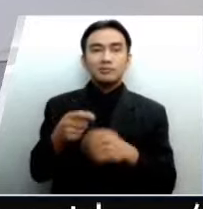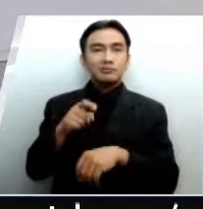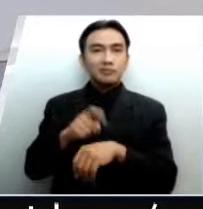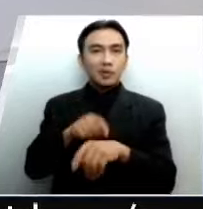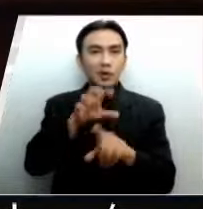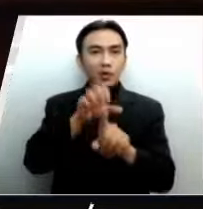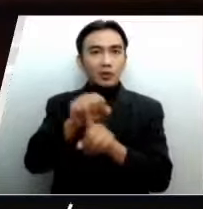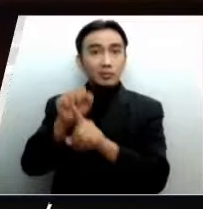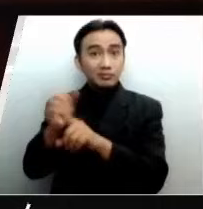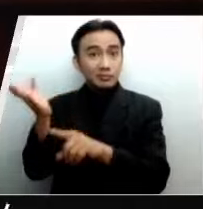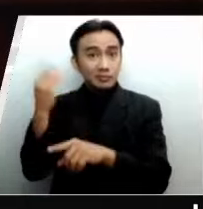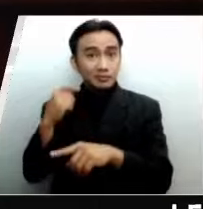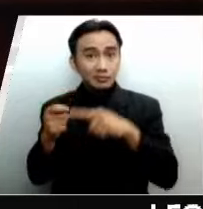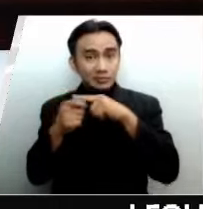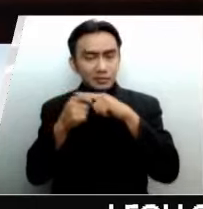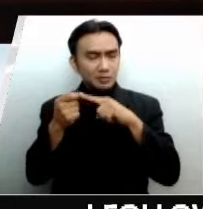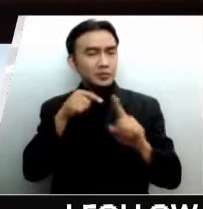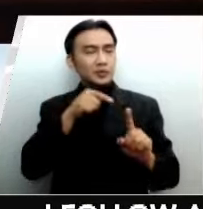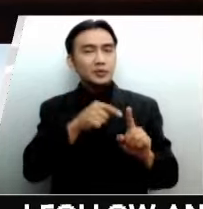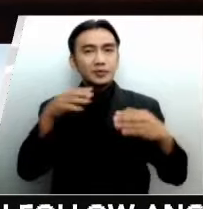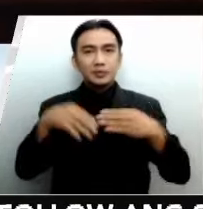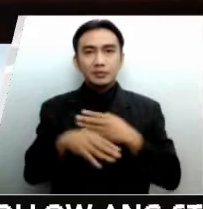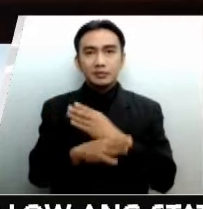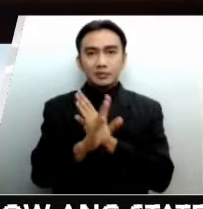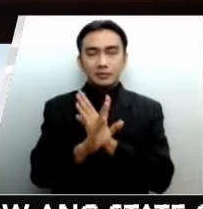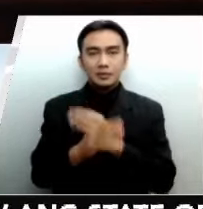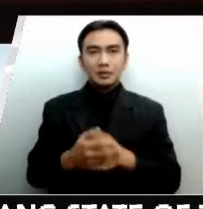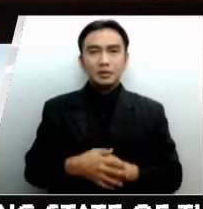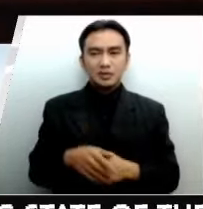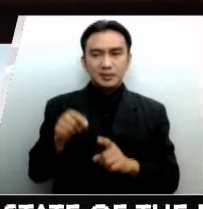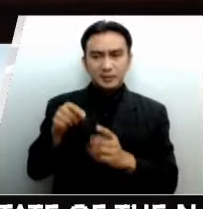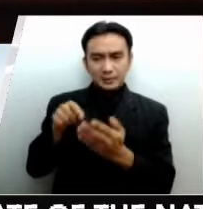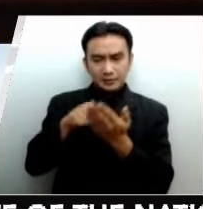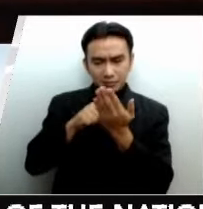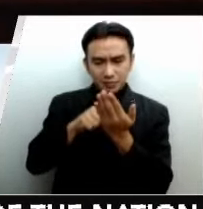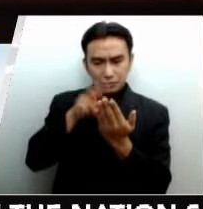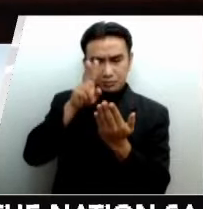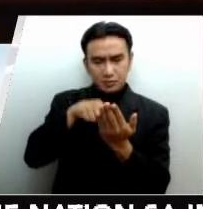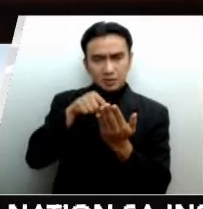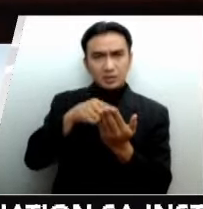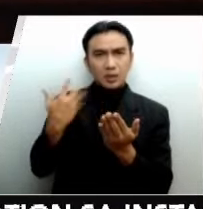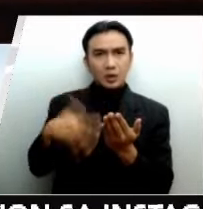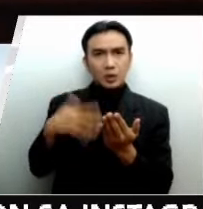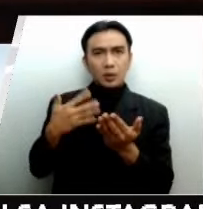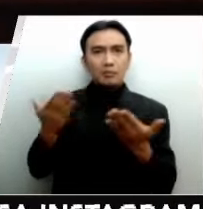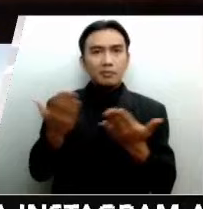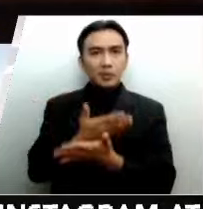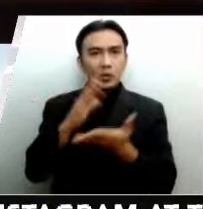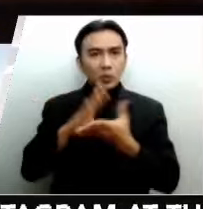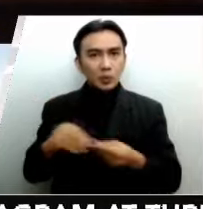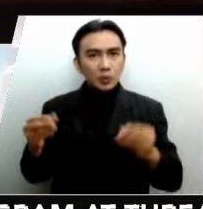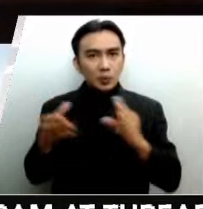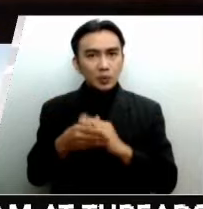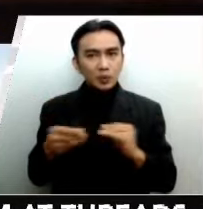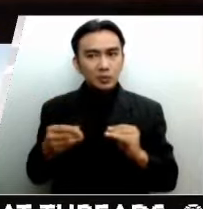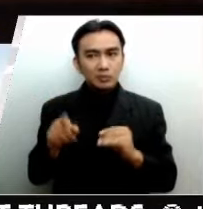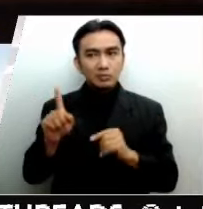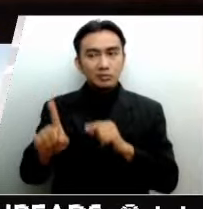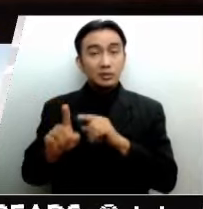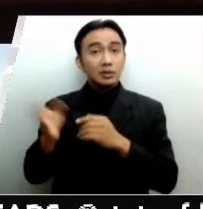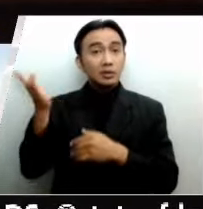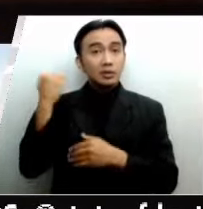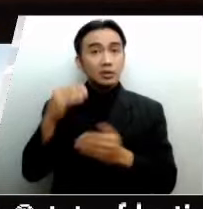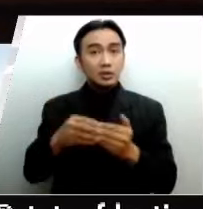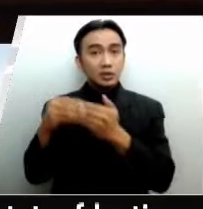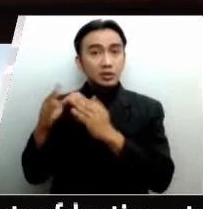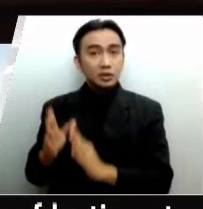City. Tinawag niyang bagong script ang mga pahayag kahapon ng retiradong pulis at nagpakilalang dating leader at miyembro ng Davao